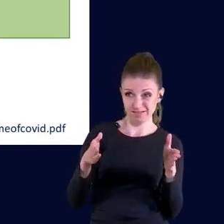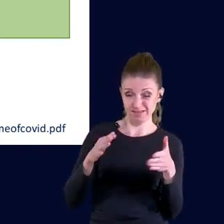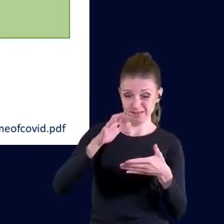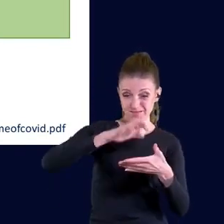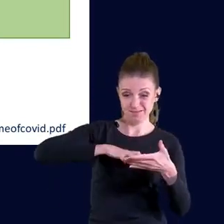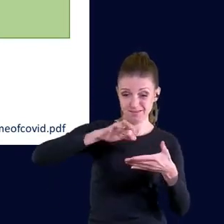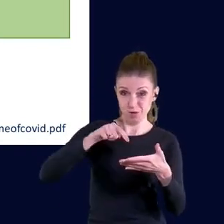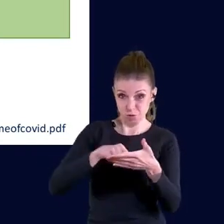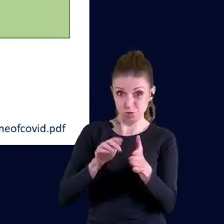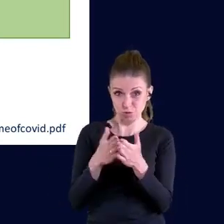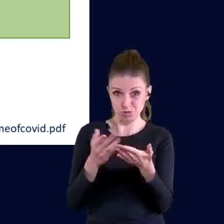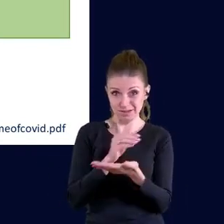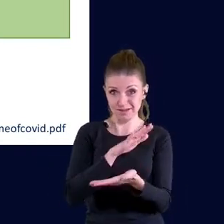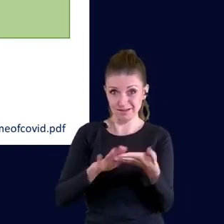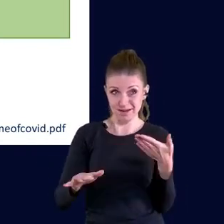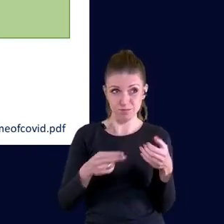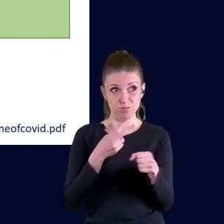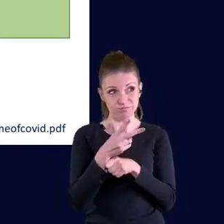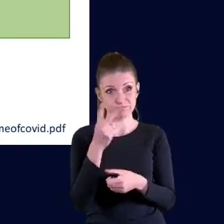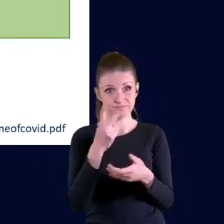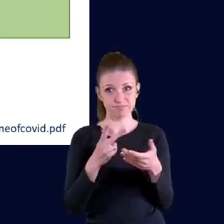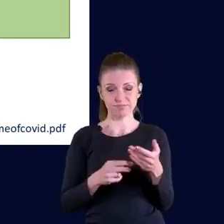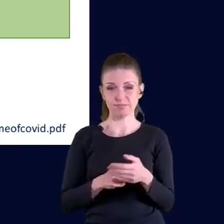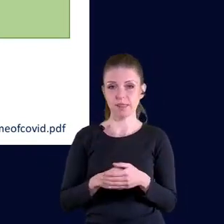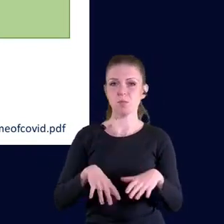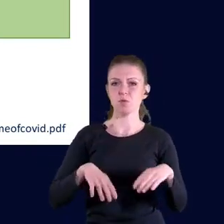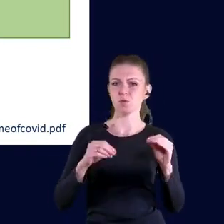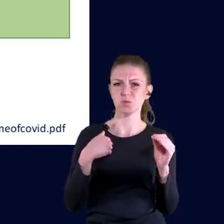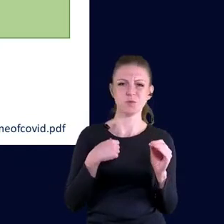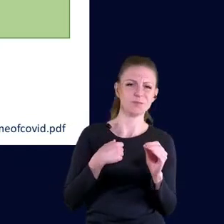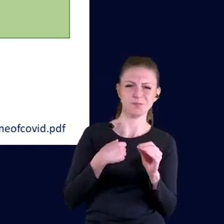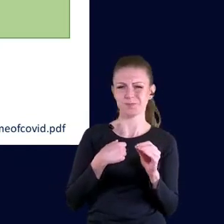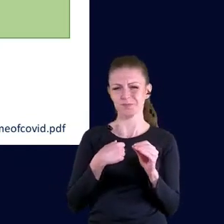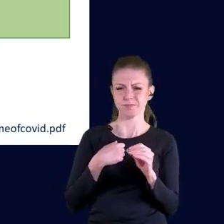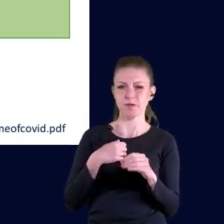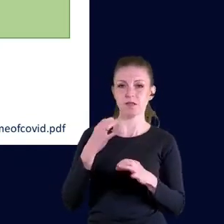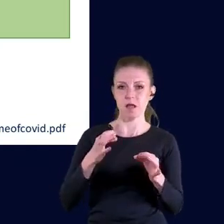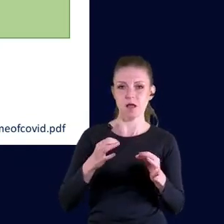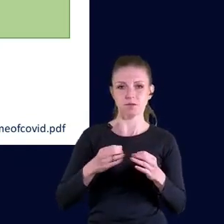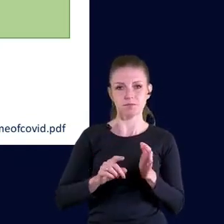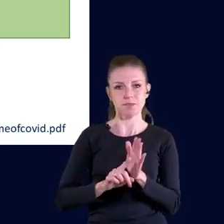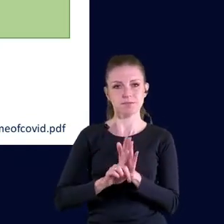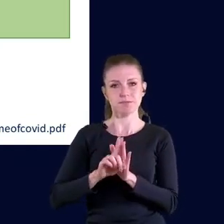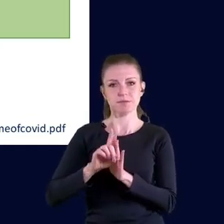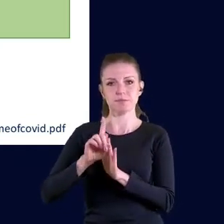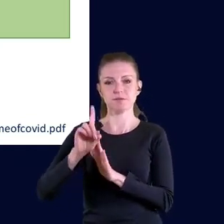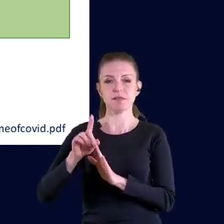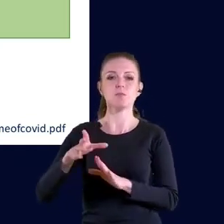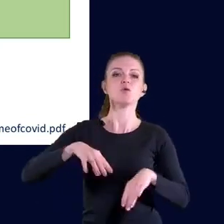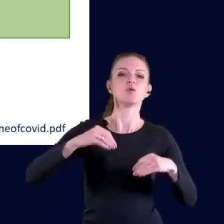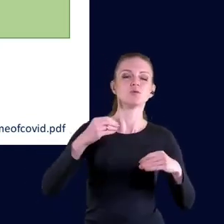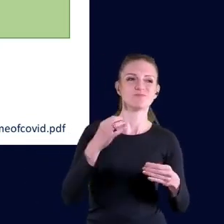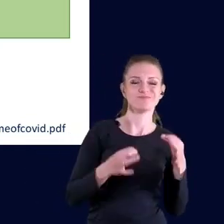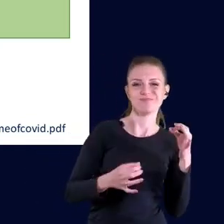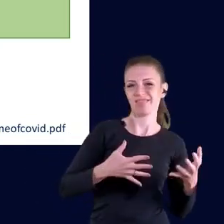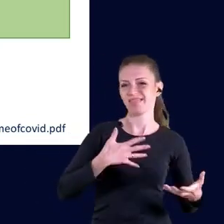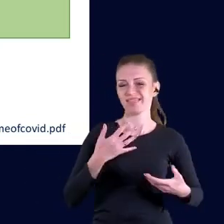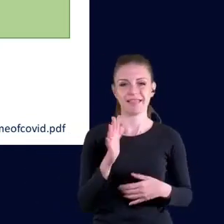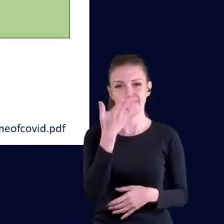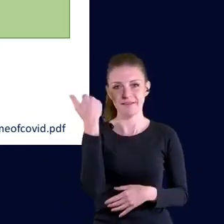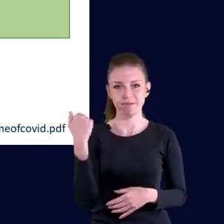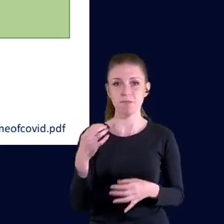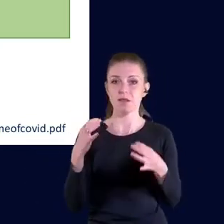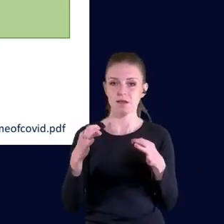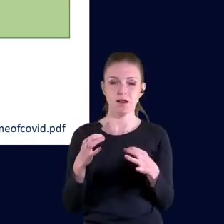oferowanego przez Opex Polska zmalała i tam gdzie wcześniej była niepewność Teraz jesteśmy